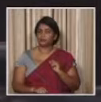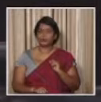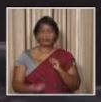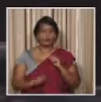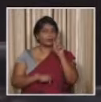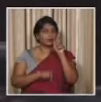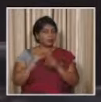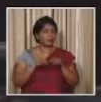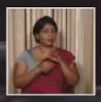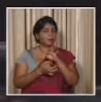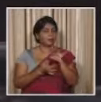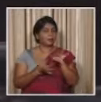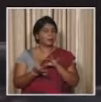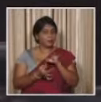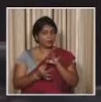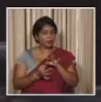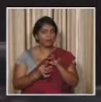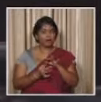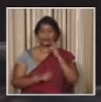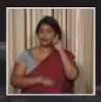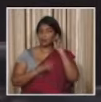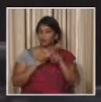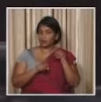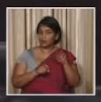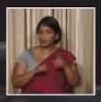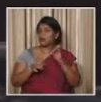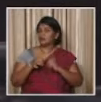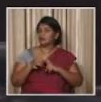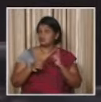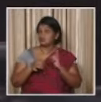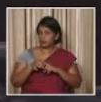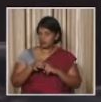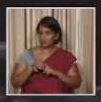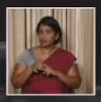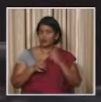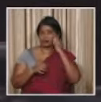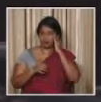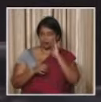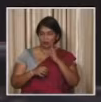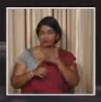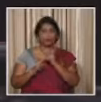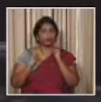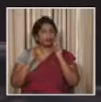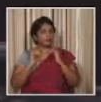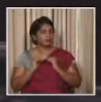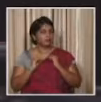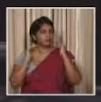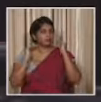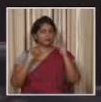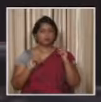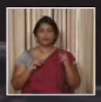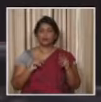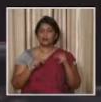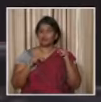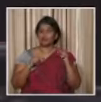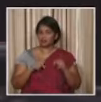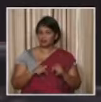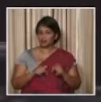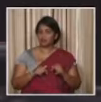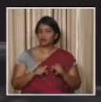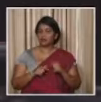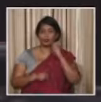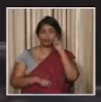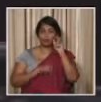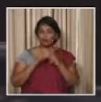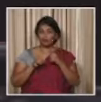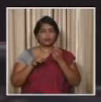නියෝජිත ප්‍රජාතන්ත්‍රවාදයේ පුරවැසියන් ප්‍රශ්න කර ඒකේ ස්වභාවය ඒකේ ගුණාත්මක භාවය අද